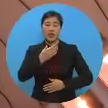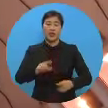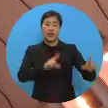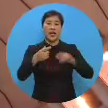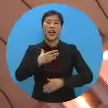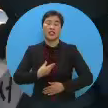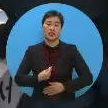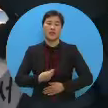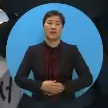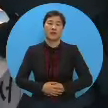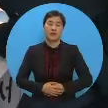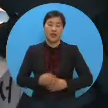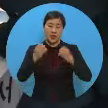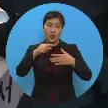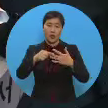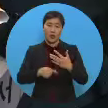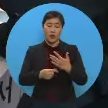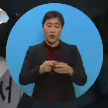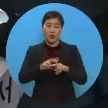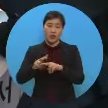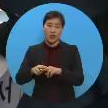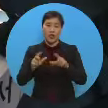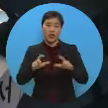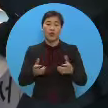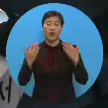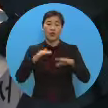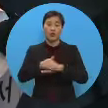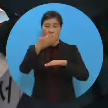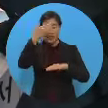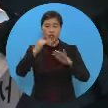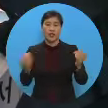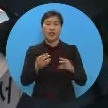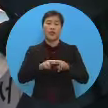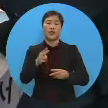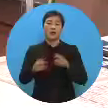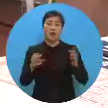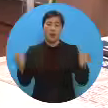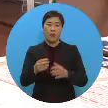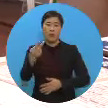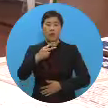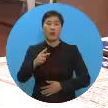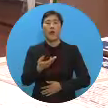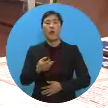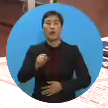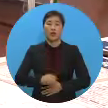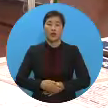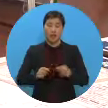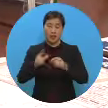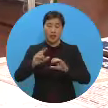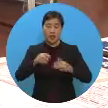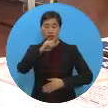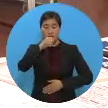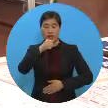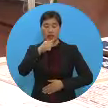배치했습니다. 신규 시책으로 배정된 예산은 지역 주도형 청년 일자리 사업 등을 포함해 모두 2천억 원이고